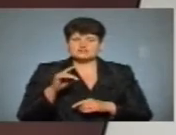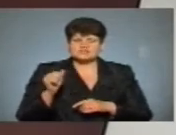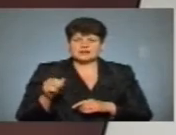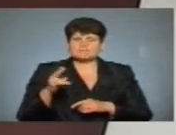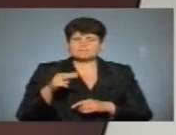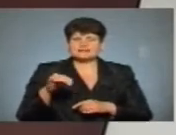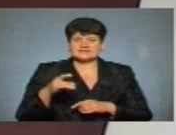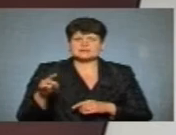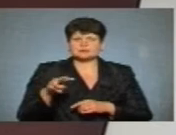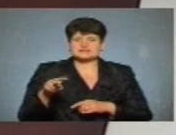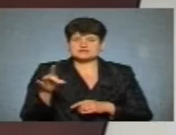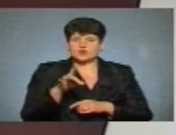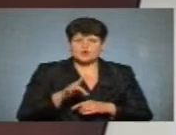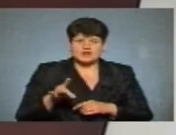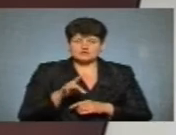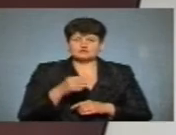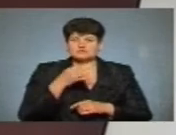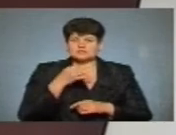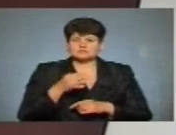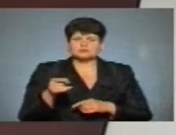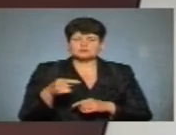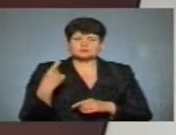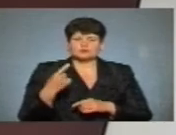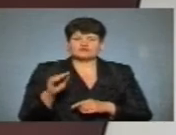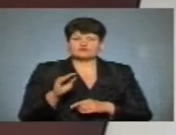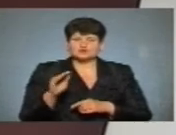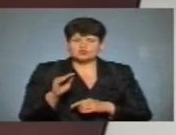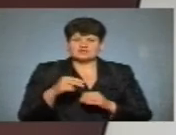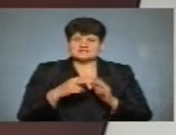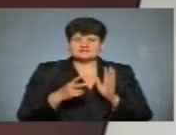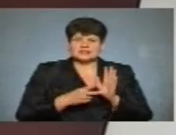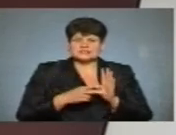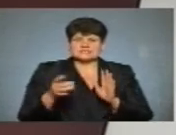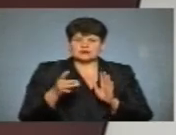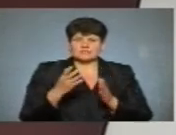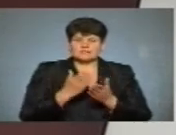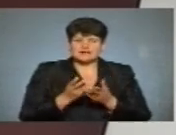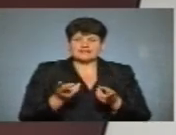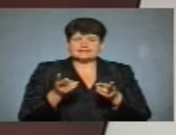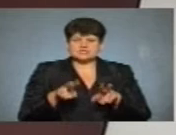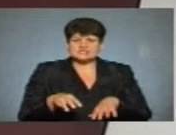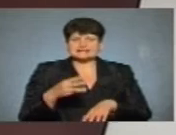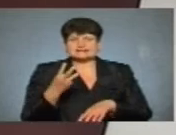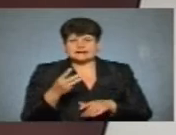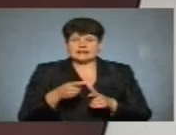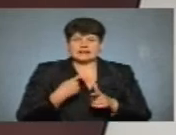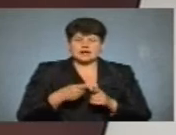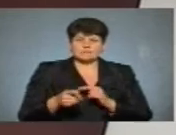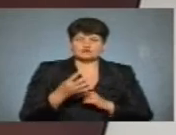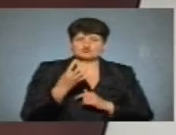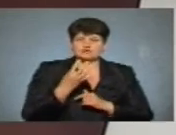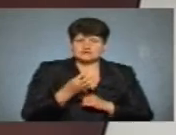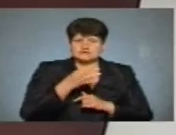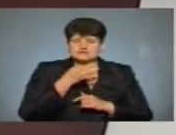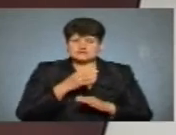та Монастириського районів. Зазначу, на Тернопільщині у жовтні із 17 районів має залишитися 3 або 4. Про це розповів